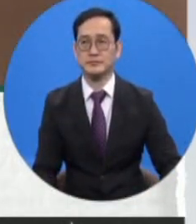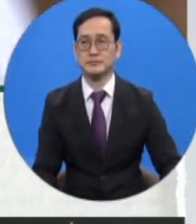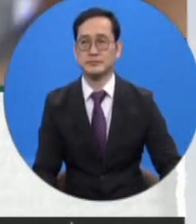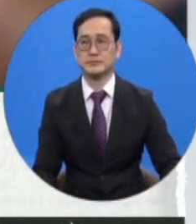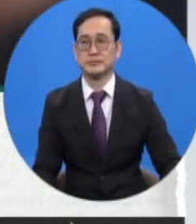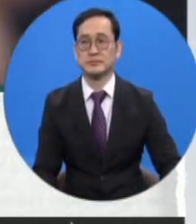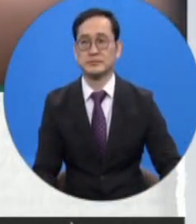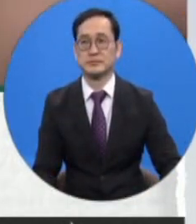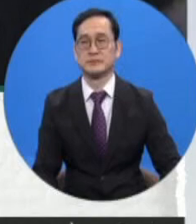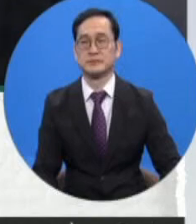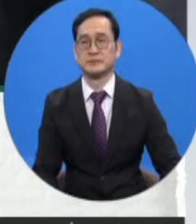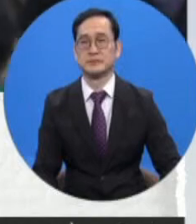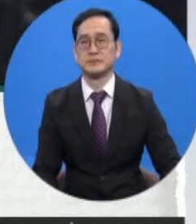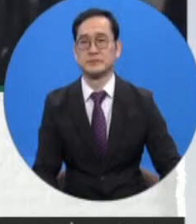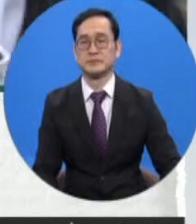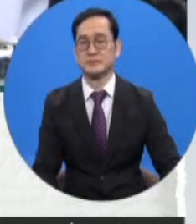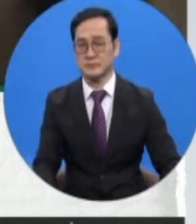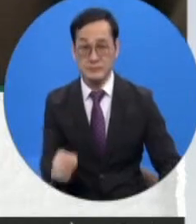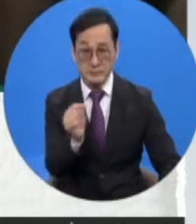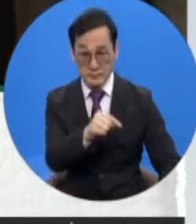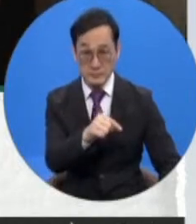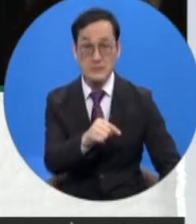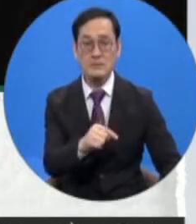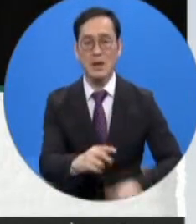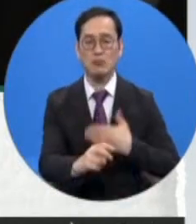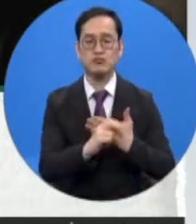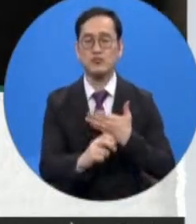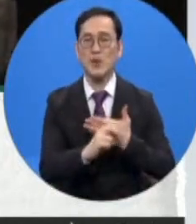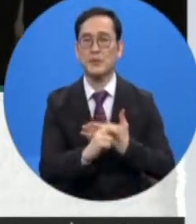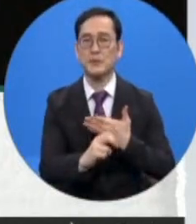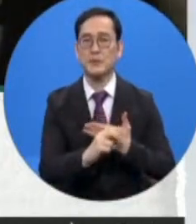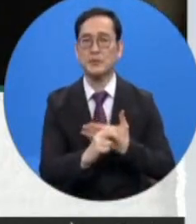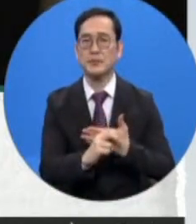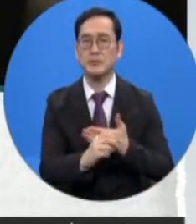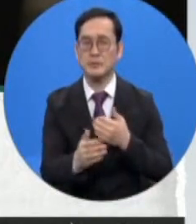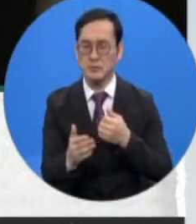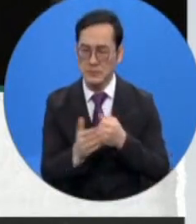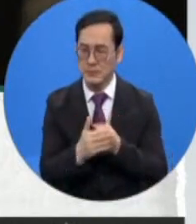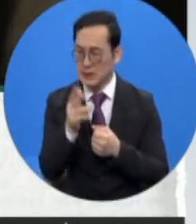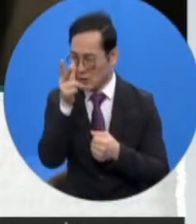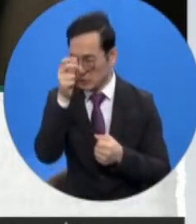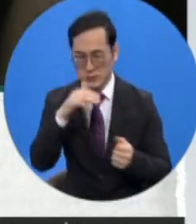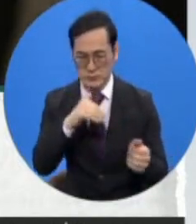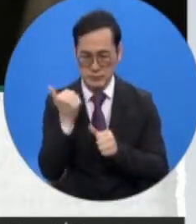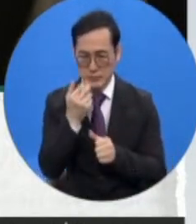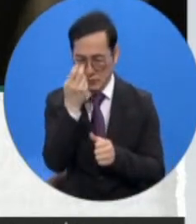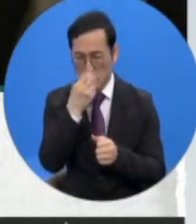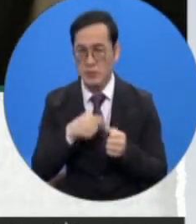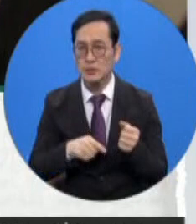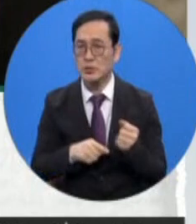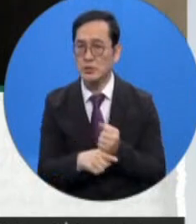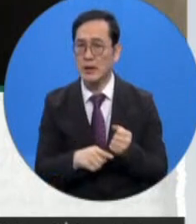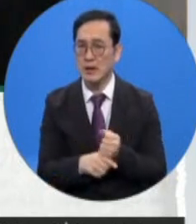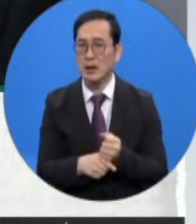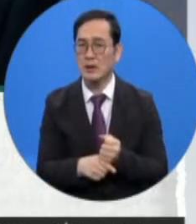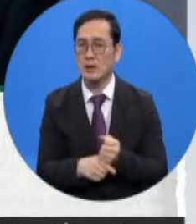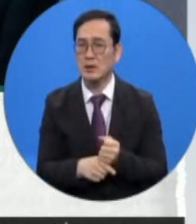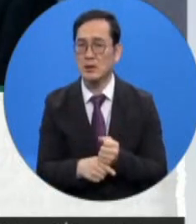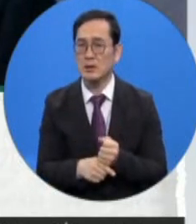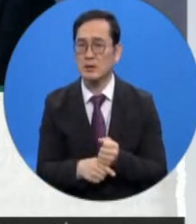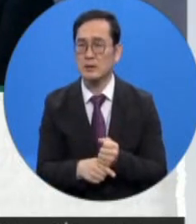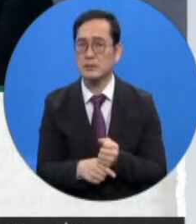얘기들이 결국 법적 기준들을 상당히 넘어선 일들이기 때문에 아마도 이재명 후보 아들이 직접 이